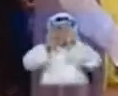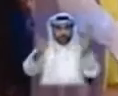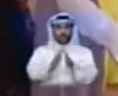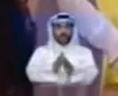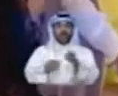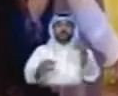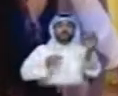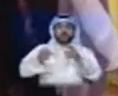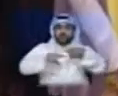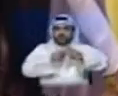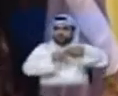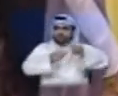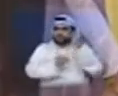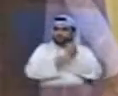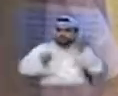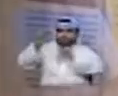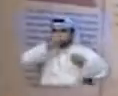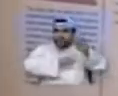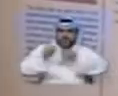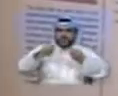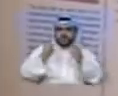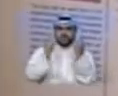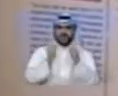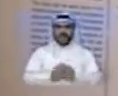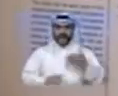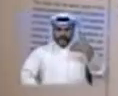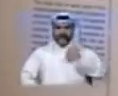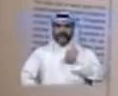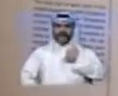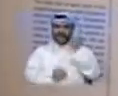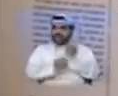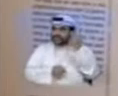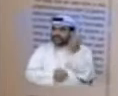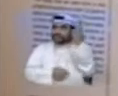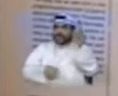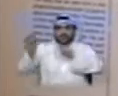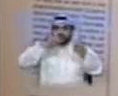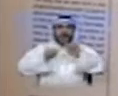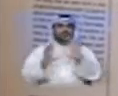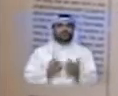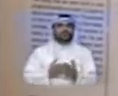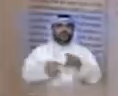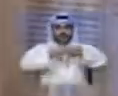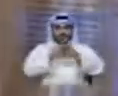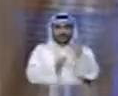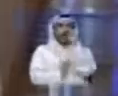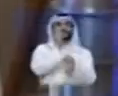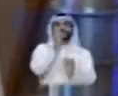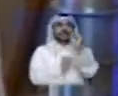طالب بمشاريع لا يستهان بها. مشروعنا بكل اختصار تكلم عن مصنع إنتاج